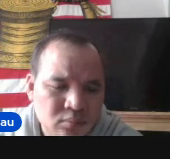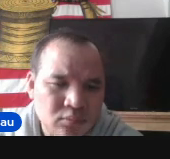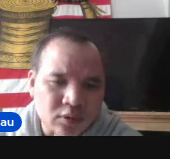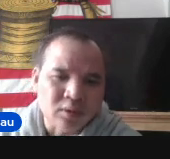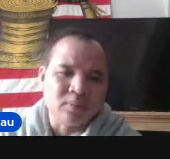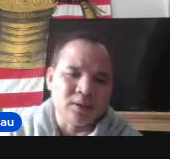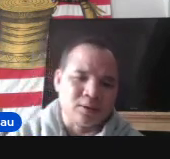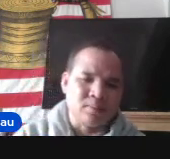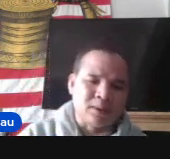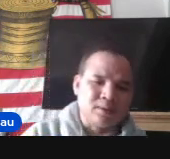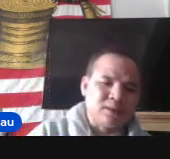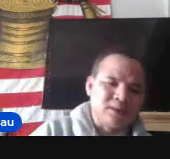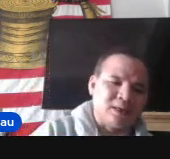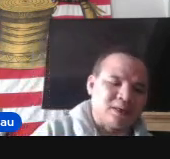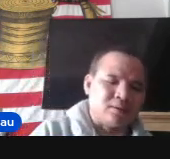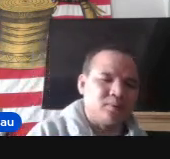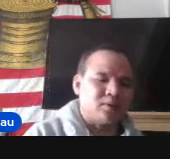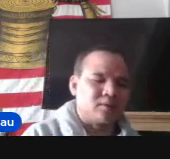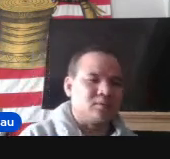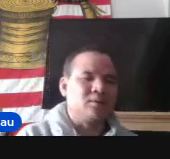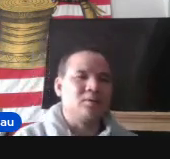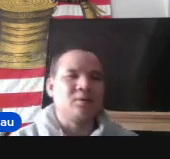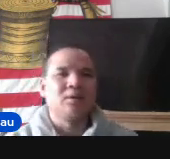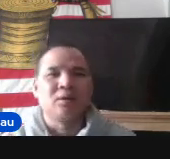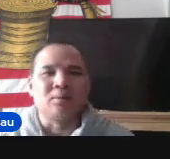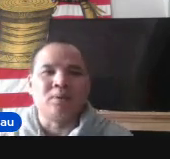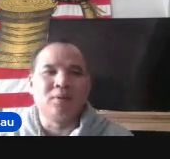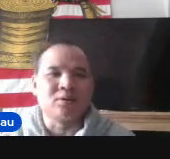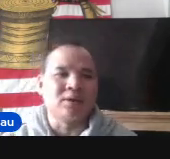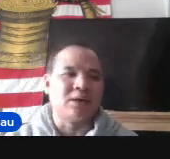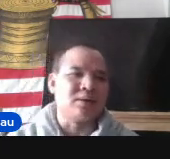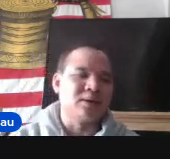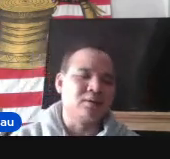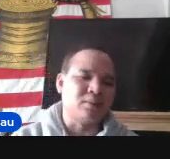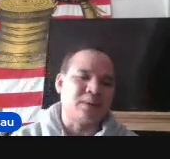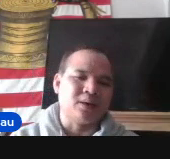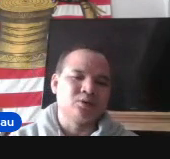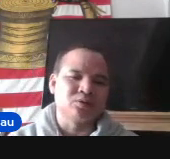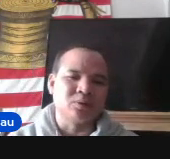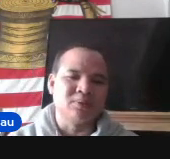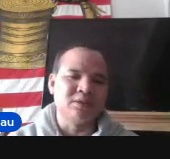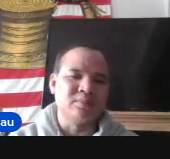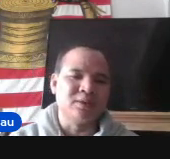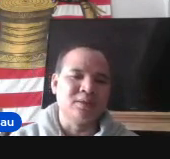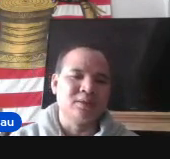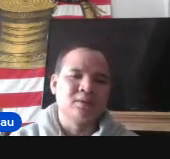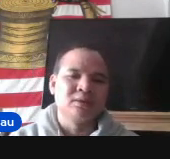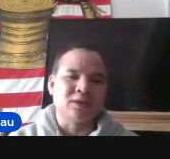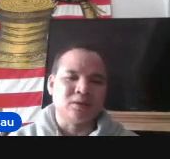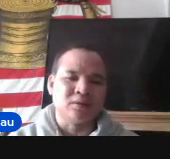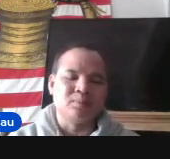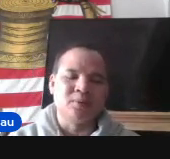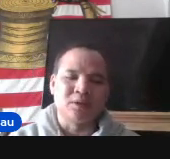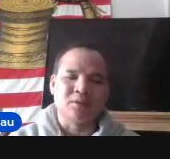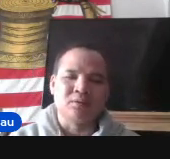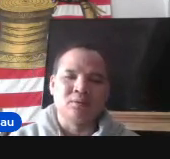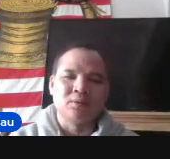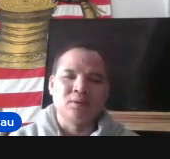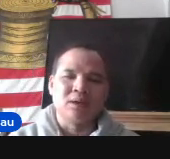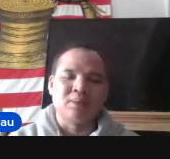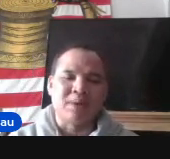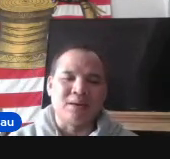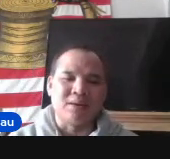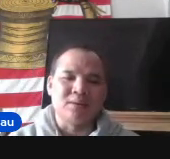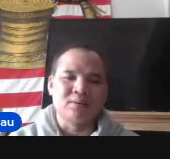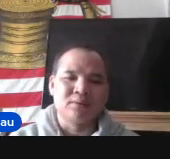ละและในที่สุดมันก็เกิดขึ้นจริง ๆการพลัด หน ี จากกองทัพ ถ้าเราได้ประโยชน์ ความเสีย